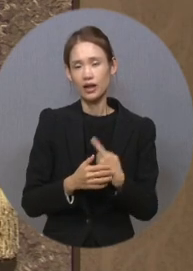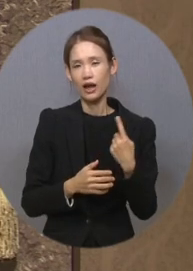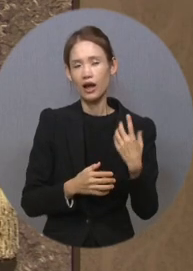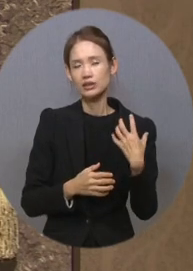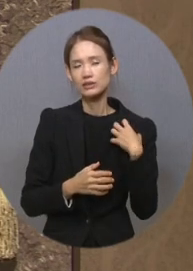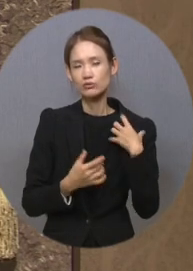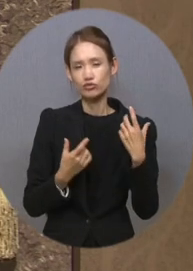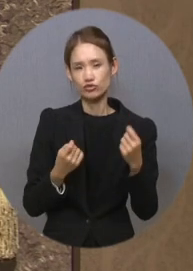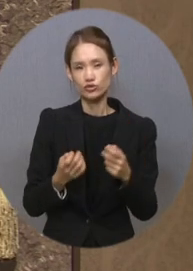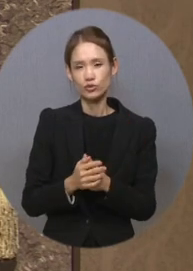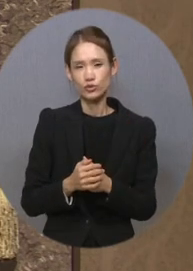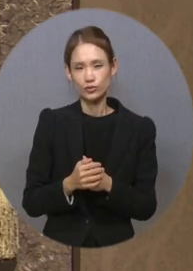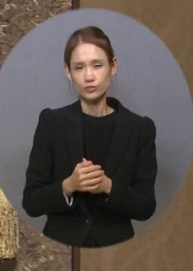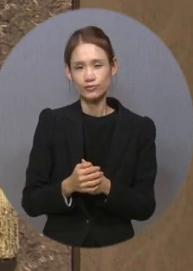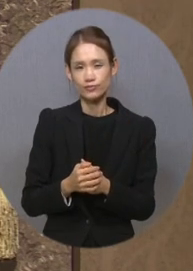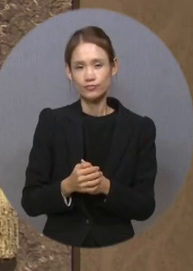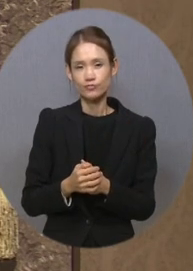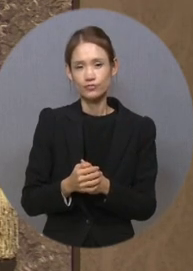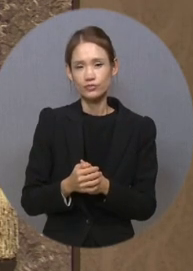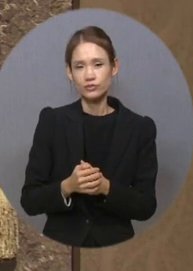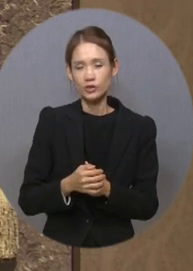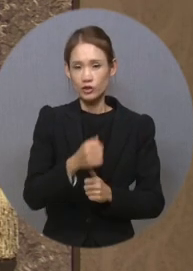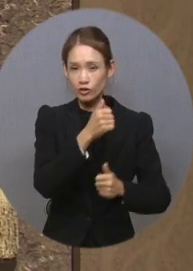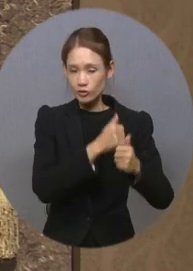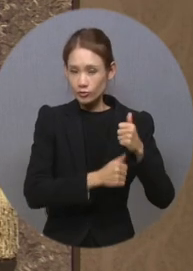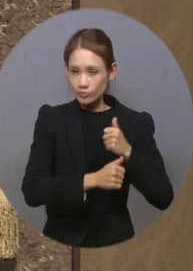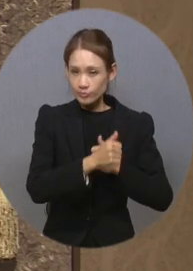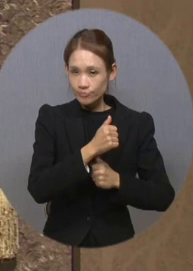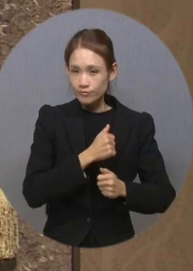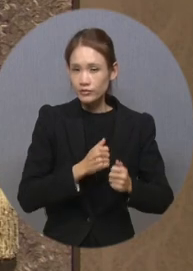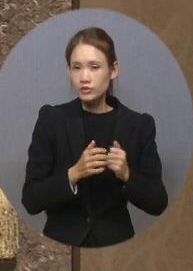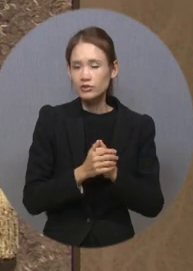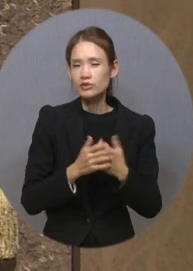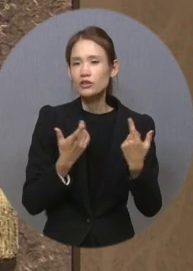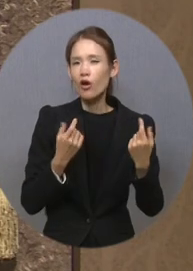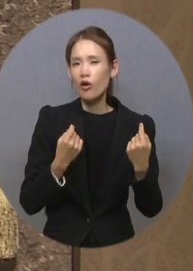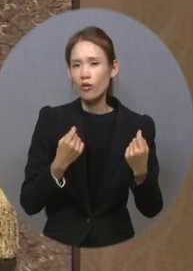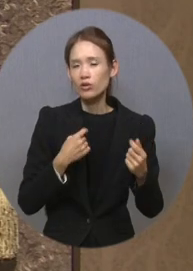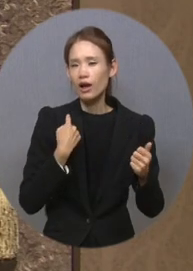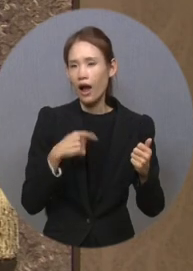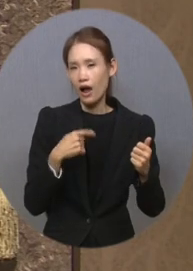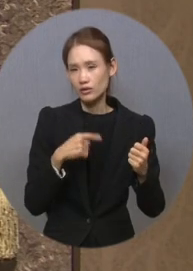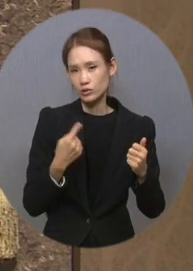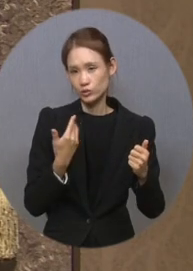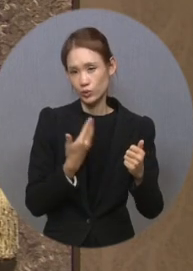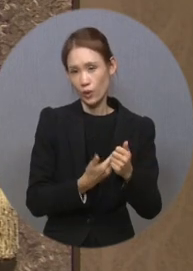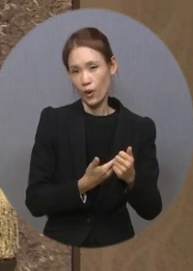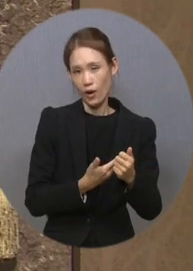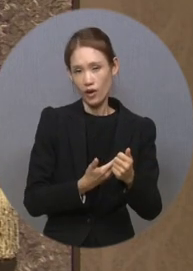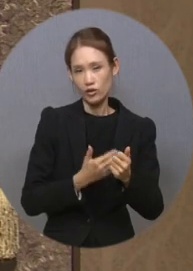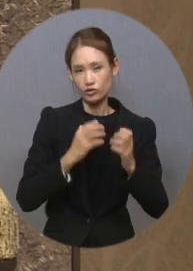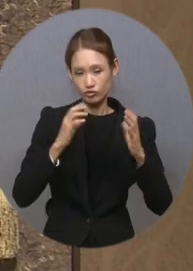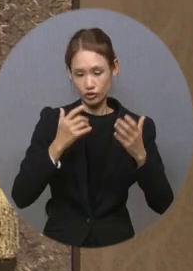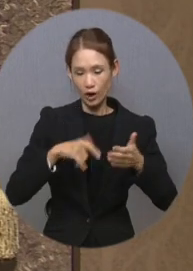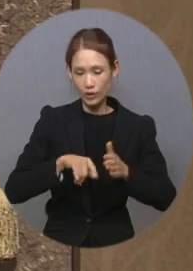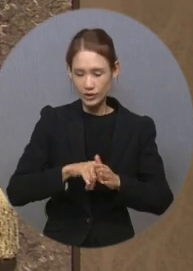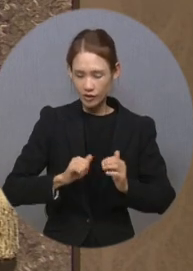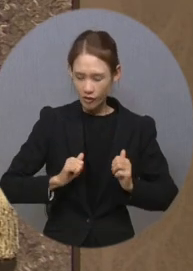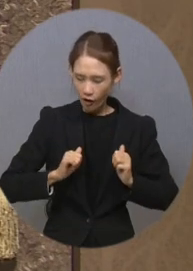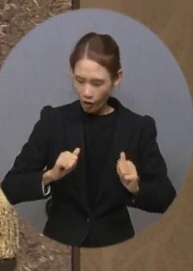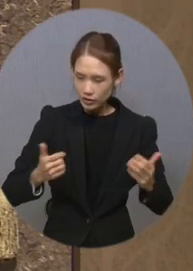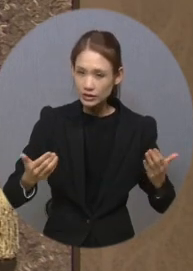의무고요. 또 이제 우리 후세들에게 이런 거를 가르쳐야 됩니다. 그래서 국가를 위해서 열심히 일을 하면